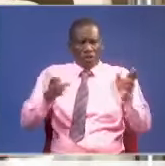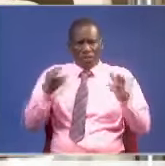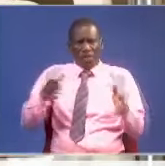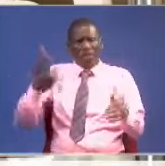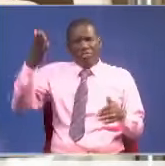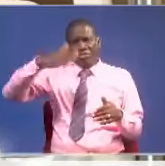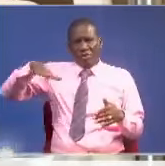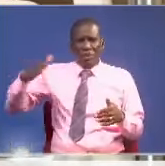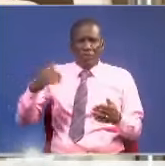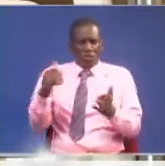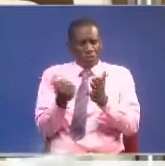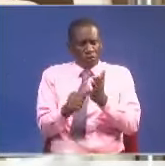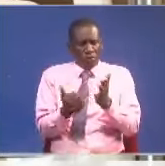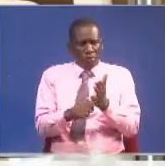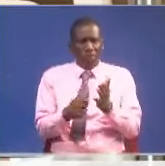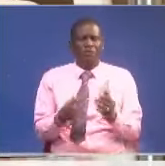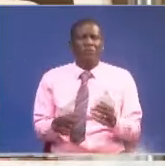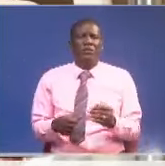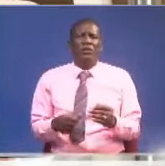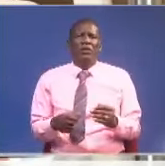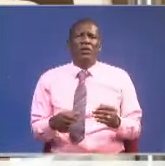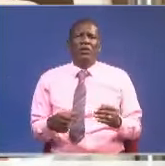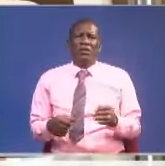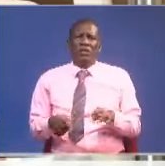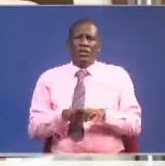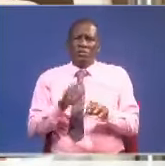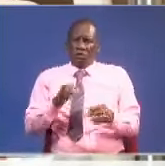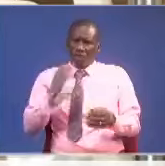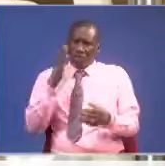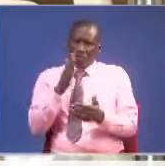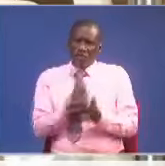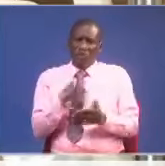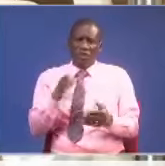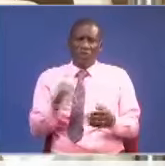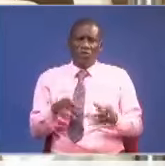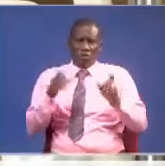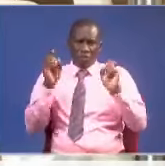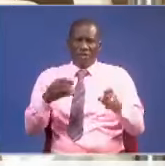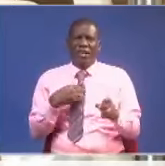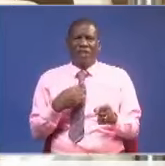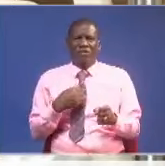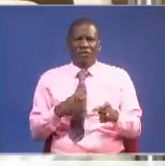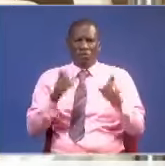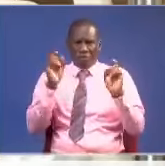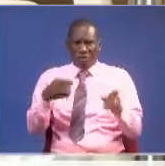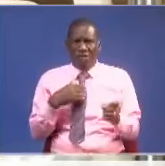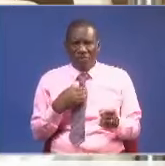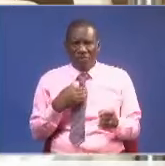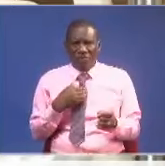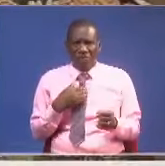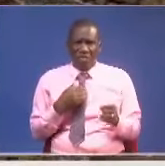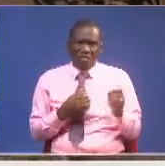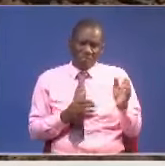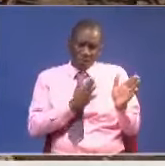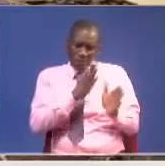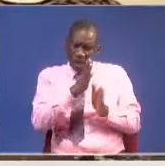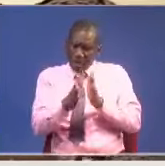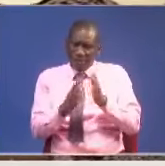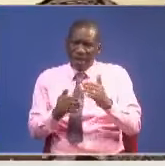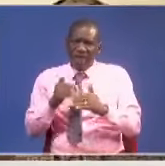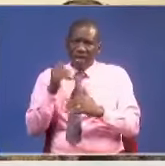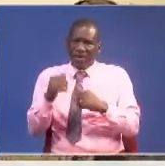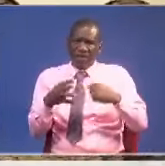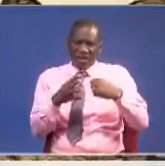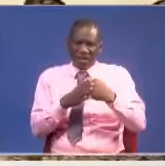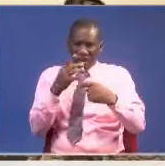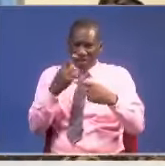kwa bunge. Shida ni hata kama umepitisha lazima uwe na the structure, mikakati.